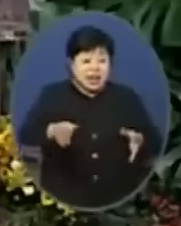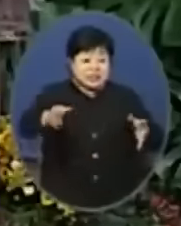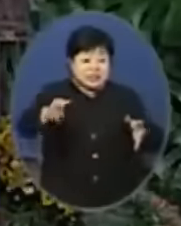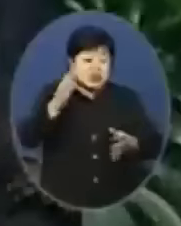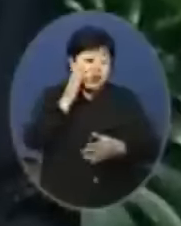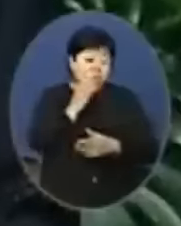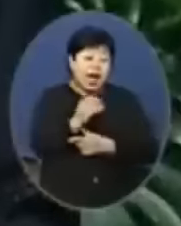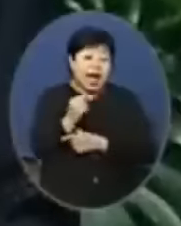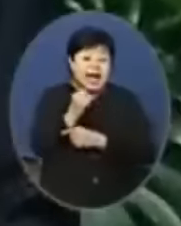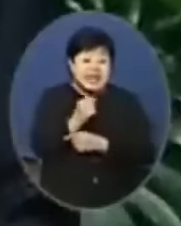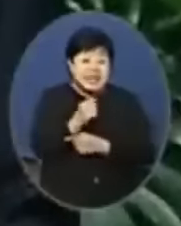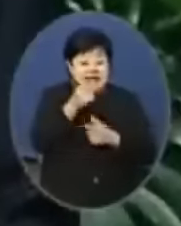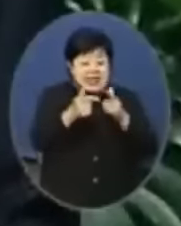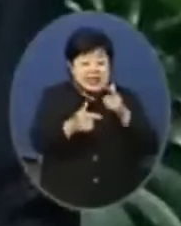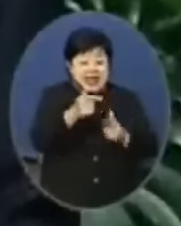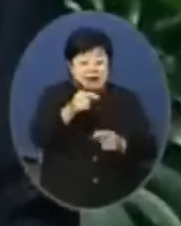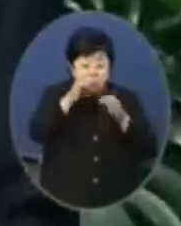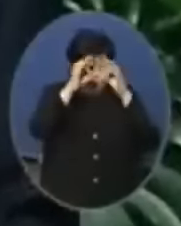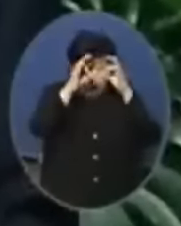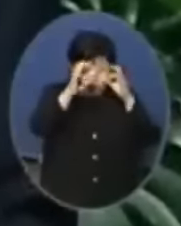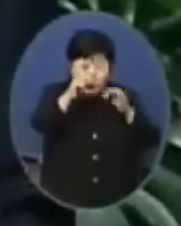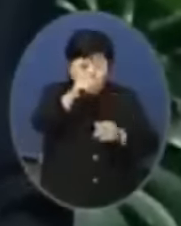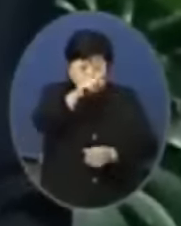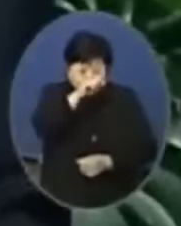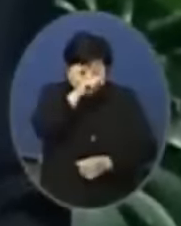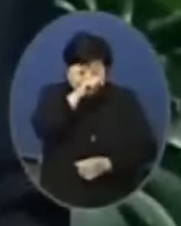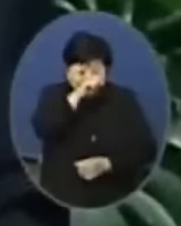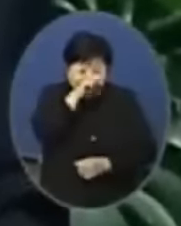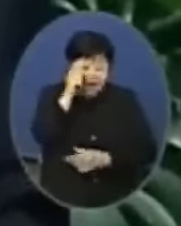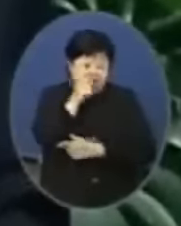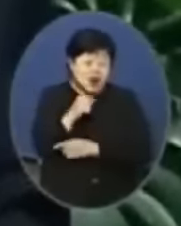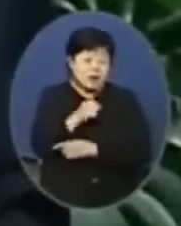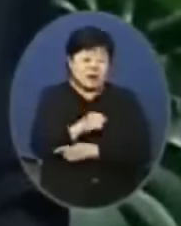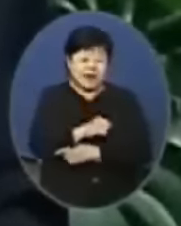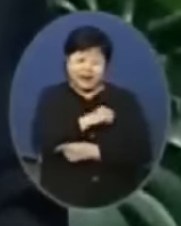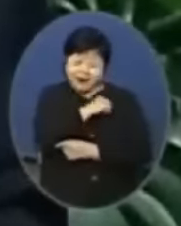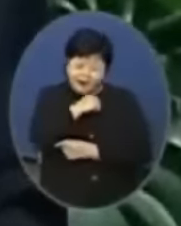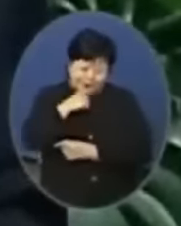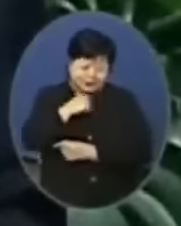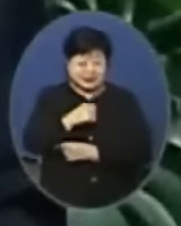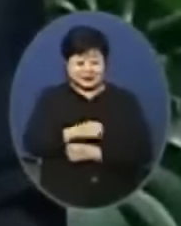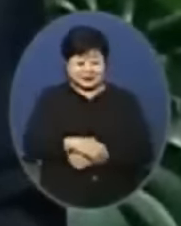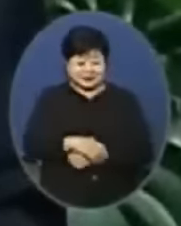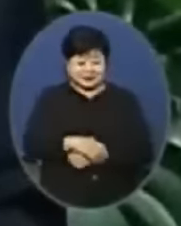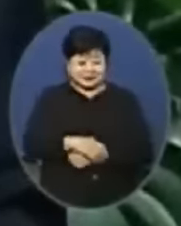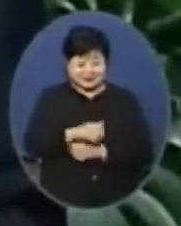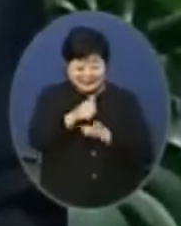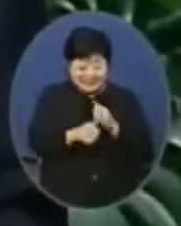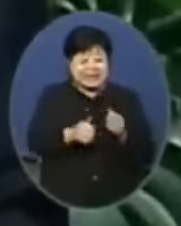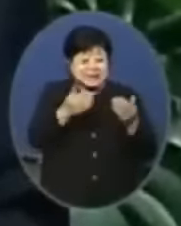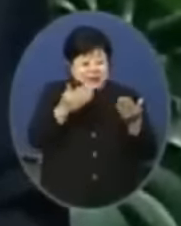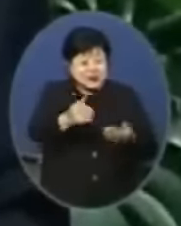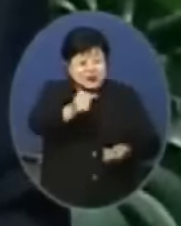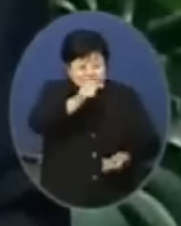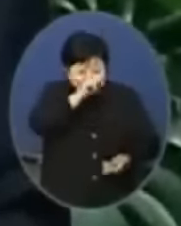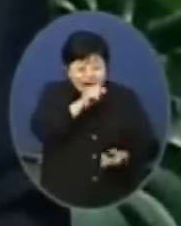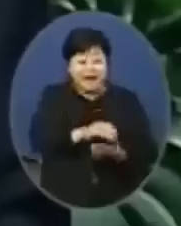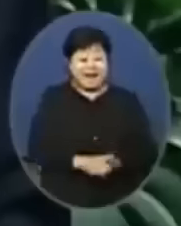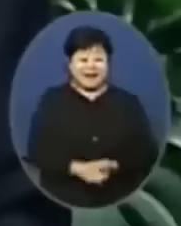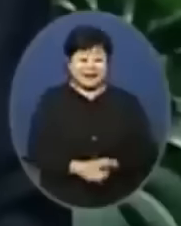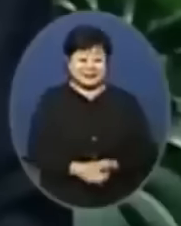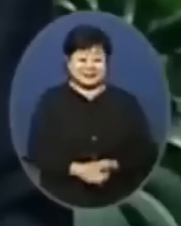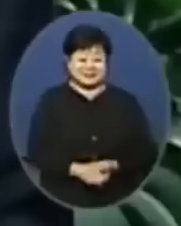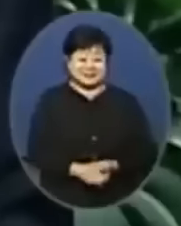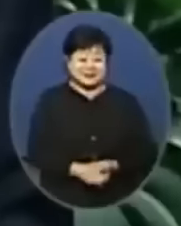과일도 그 나무가 보기도 좋고 열매가 먹기도 좋다. 저건 무엇인지 하나님이 하시는 일은 다 좋은 거예요.